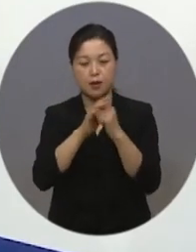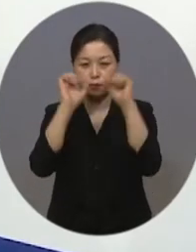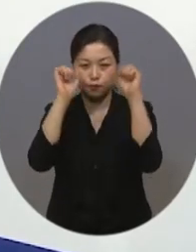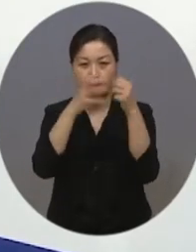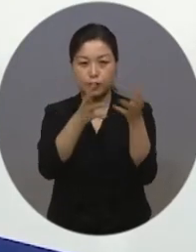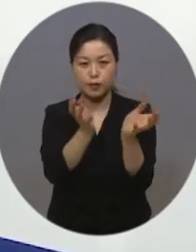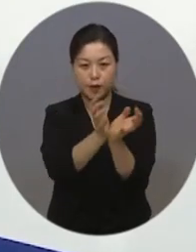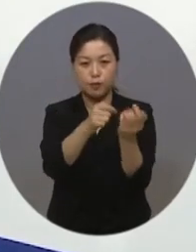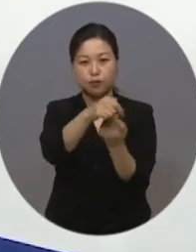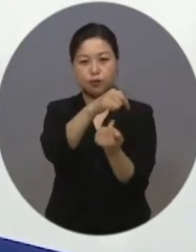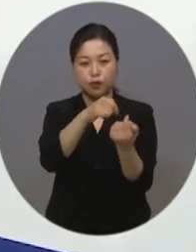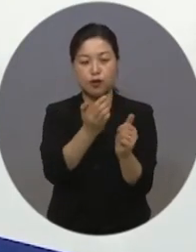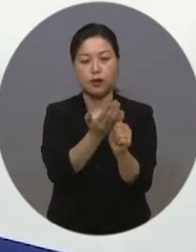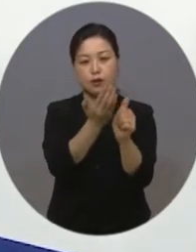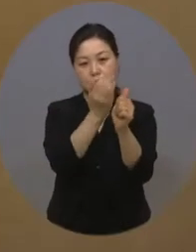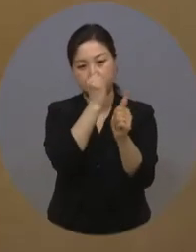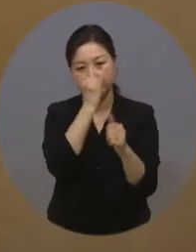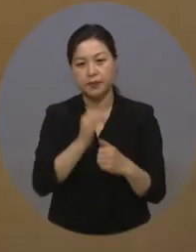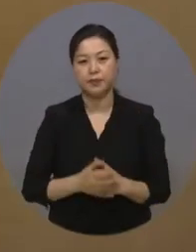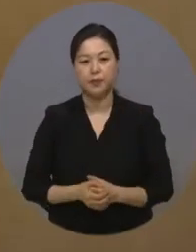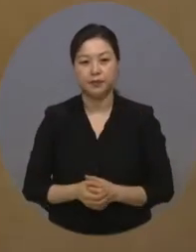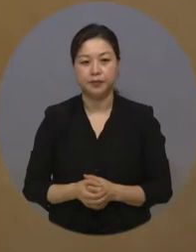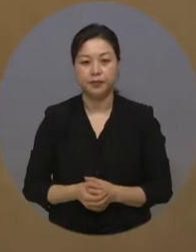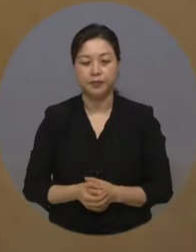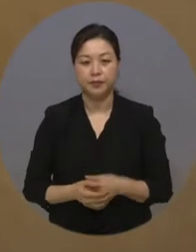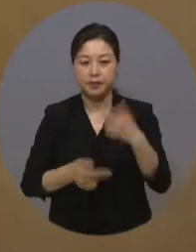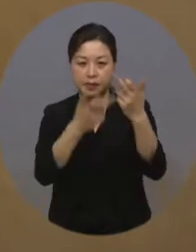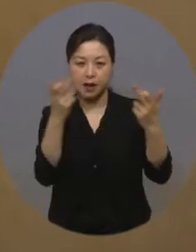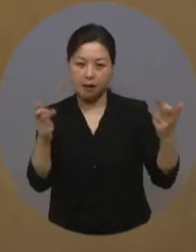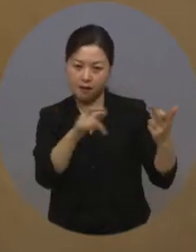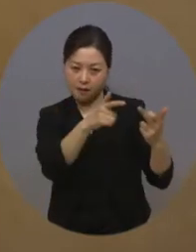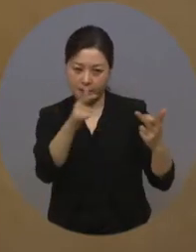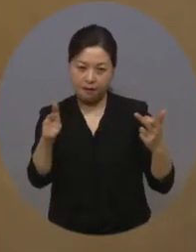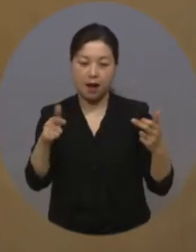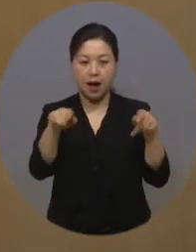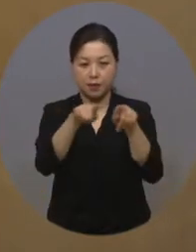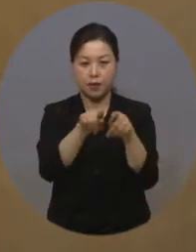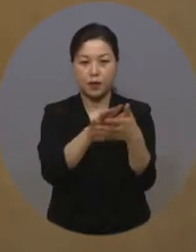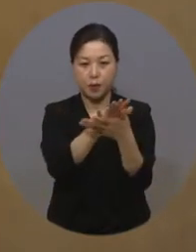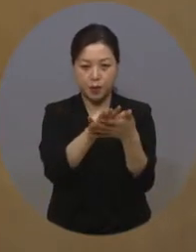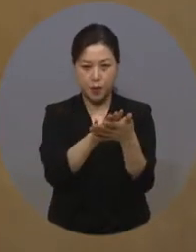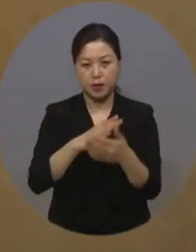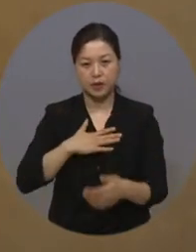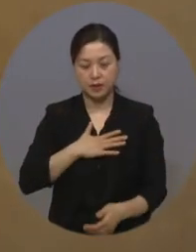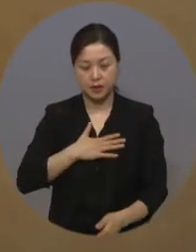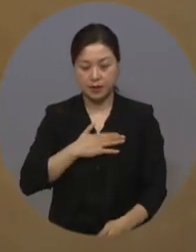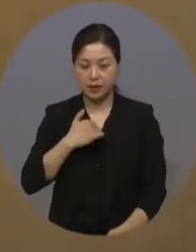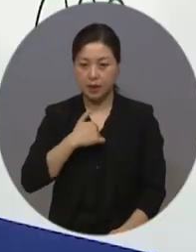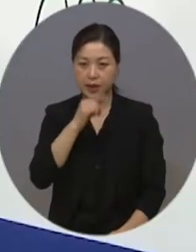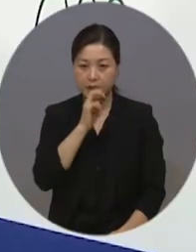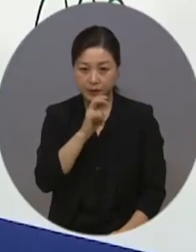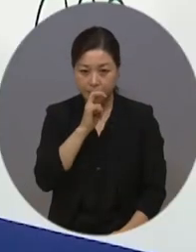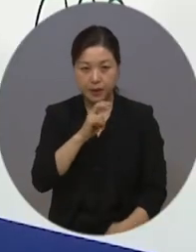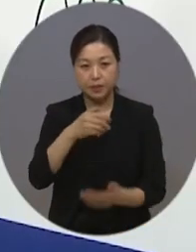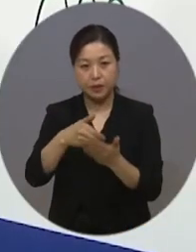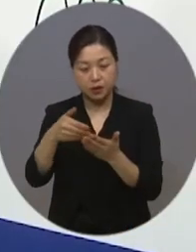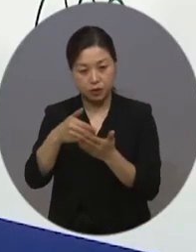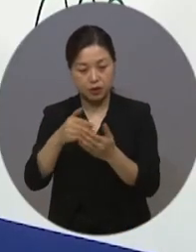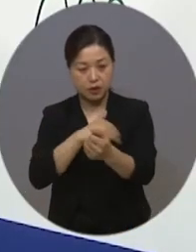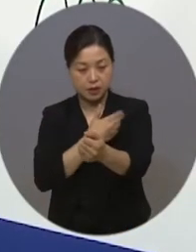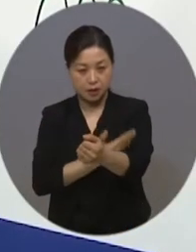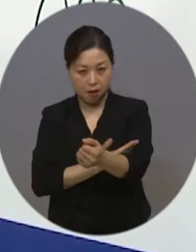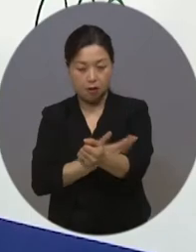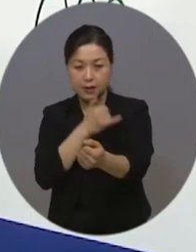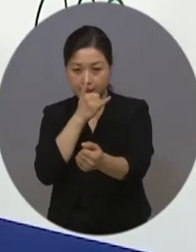클럽을 음색이 문 저희가 육성하고 있습니다 자연과 함께 논문 아이들 정서적으로 자기가 음악이나 미술을 아